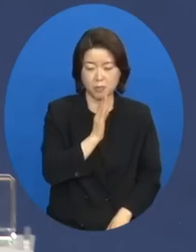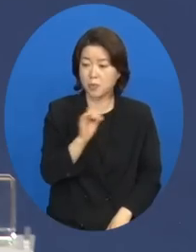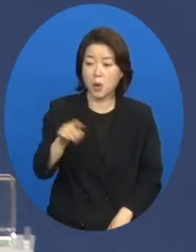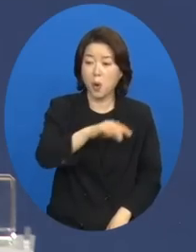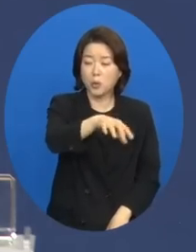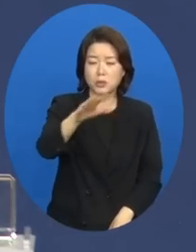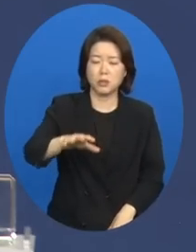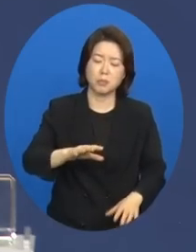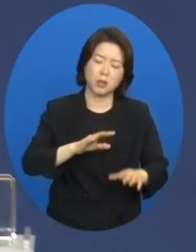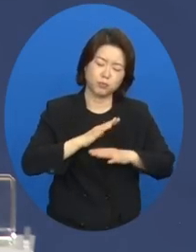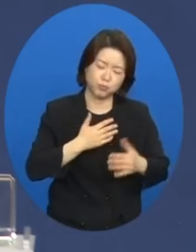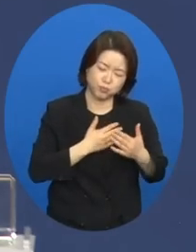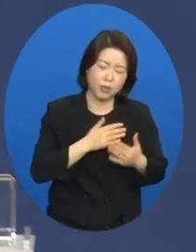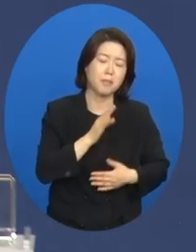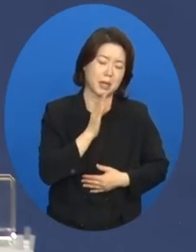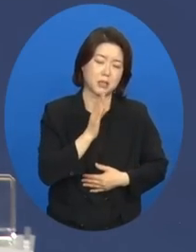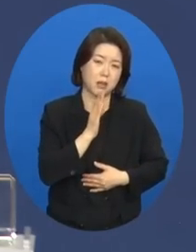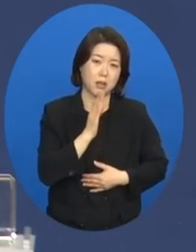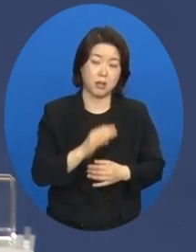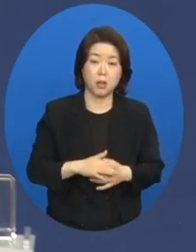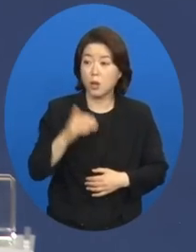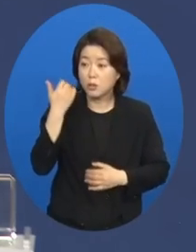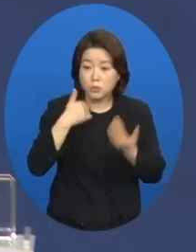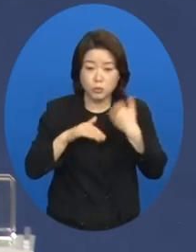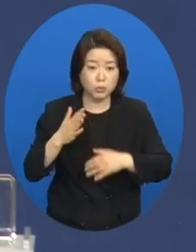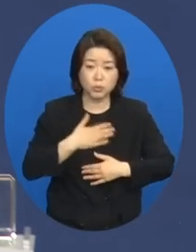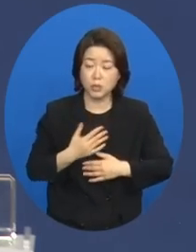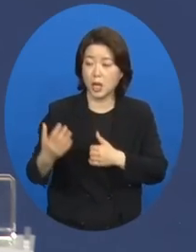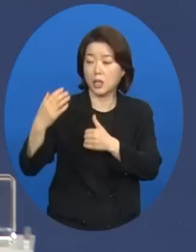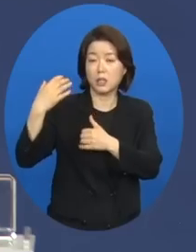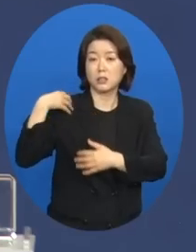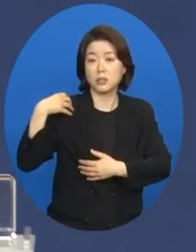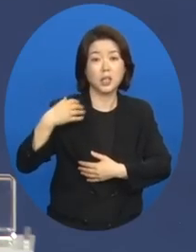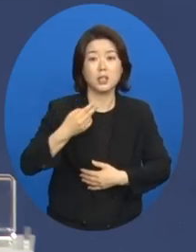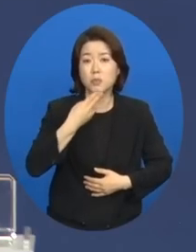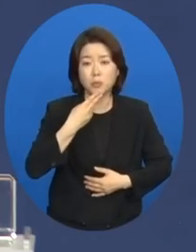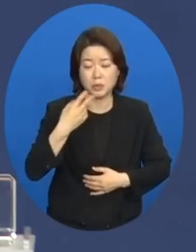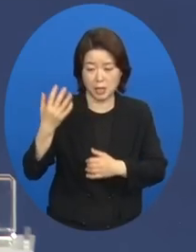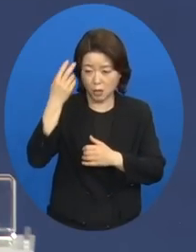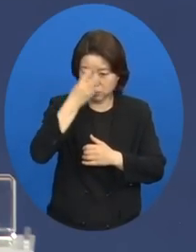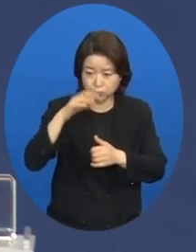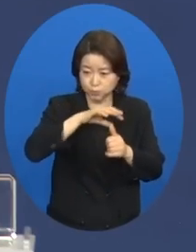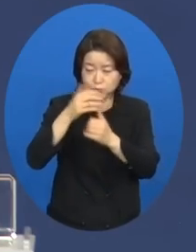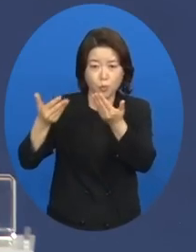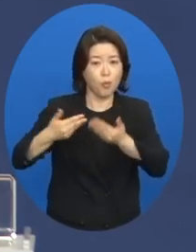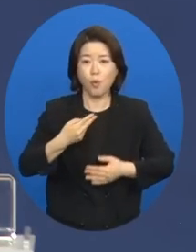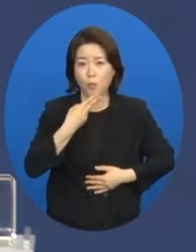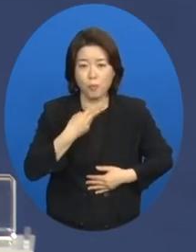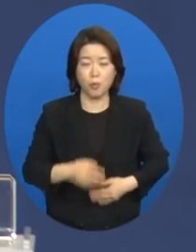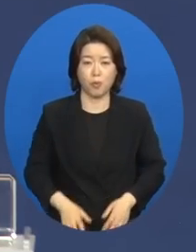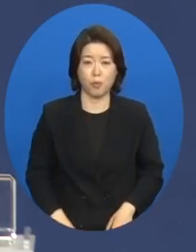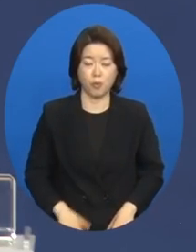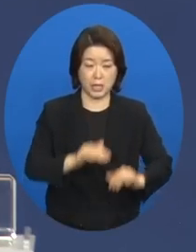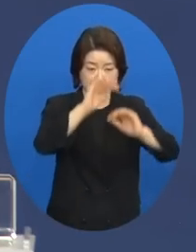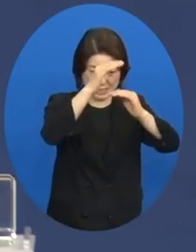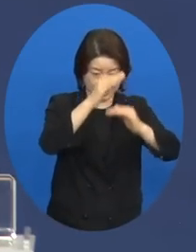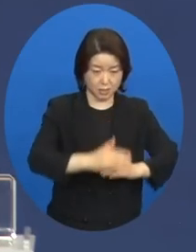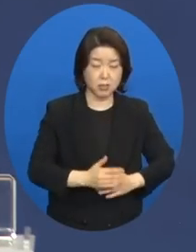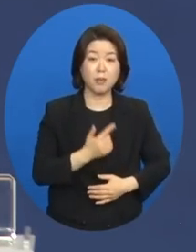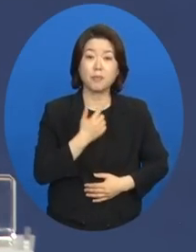늘 불안해요. 왜냐하면 누구도 책임져 주지 않으니까요. 그런 과정을 겪어보고 난